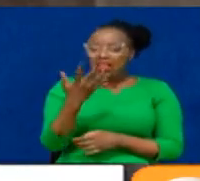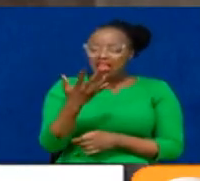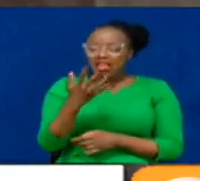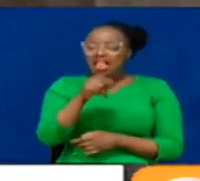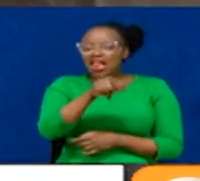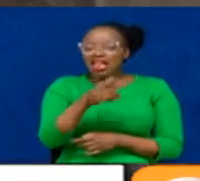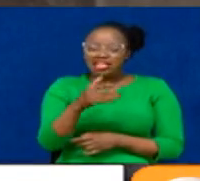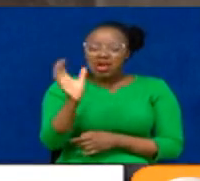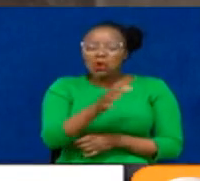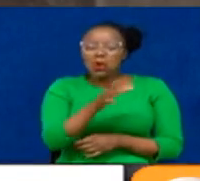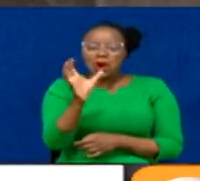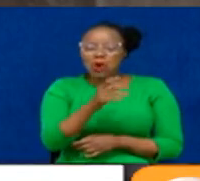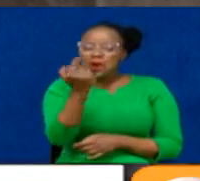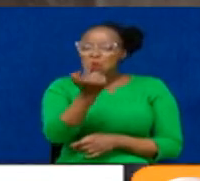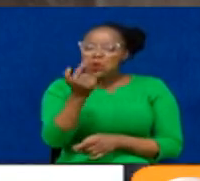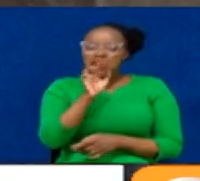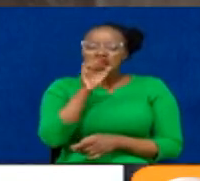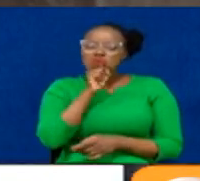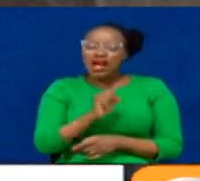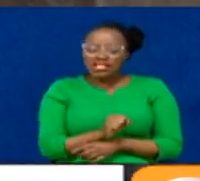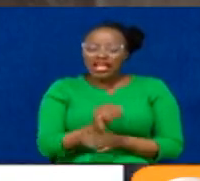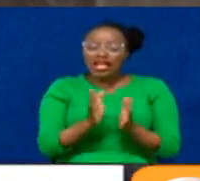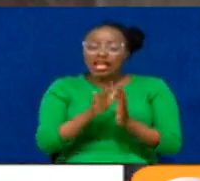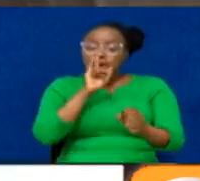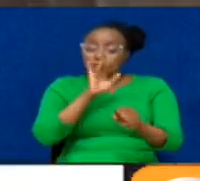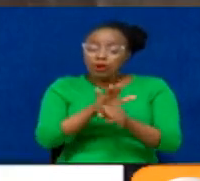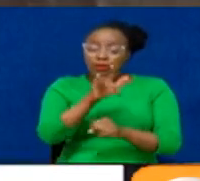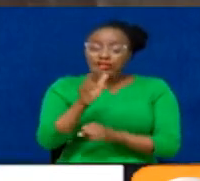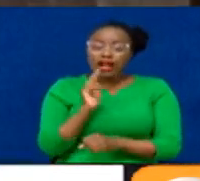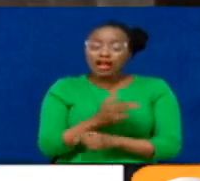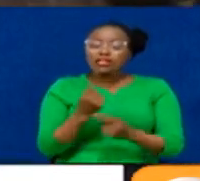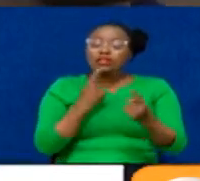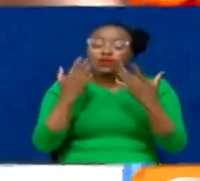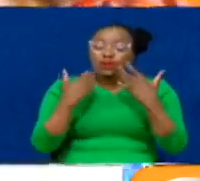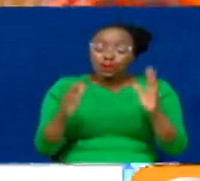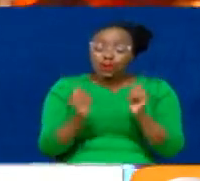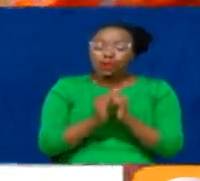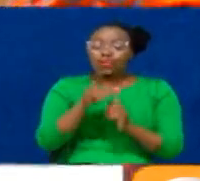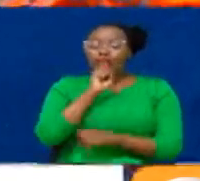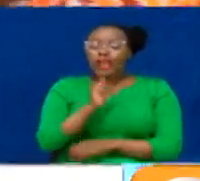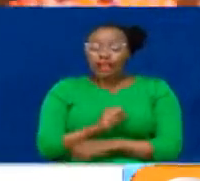ni wazee wa pombe, na kuhakikishia kwamba tumeongea na wazee.